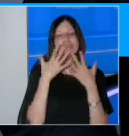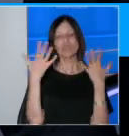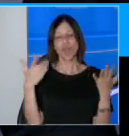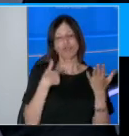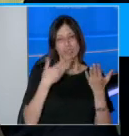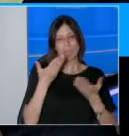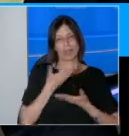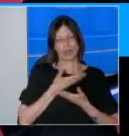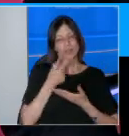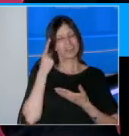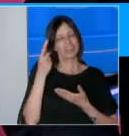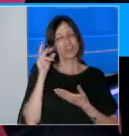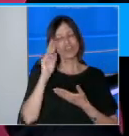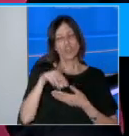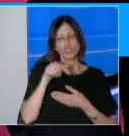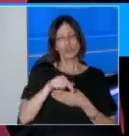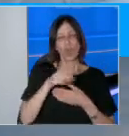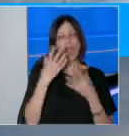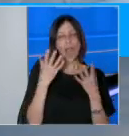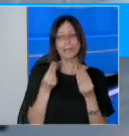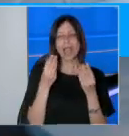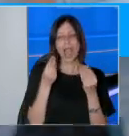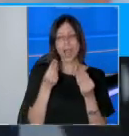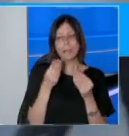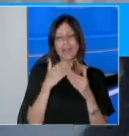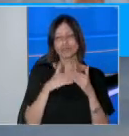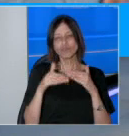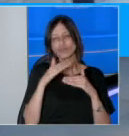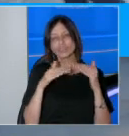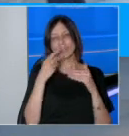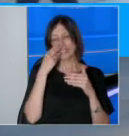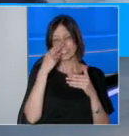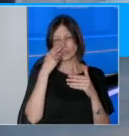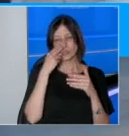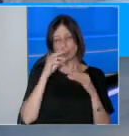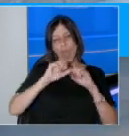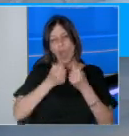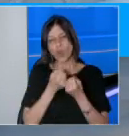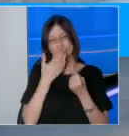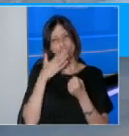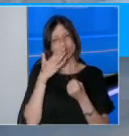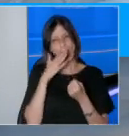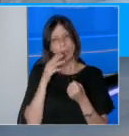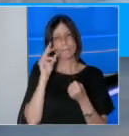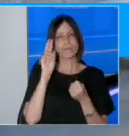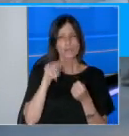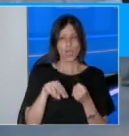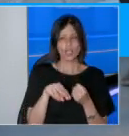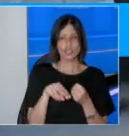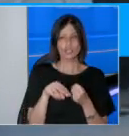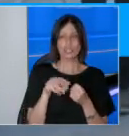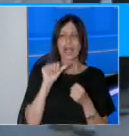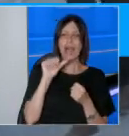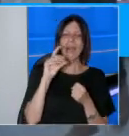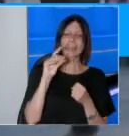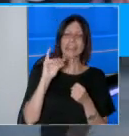שקיבלנו. תדע לך שיש כאן הרבה הרבה שכבות שניסו להרוס את ירושלים. יש את